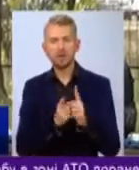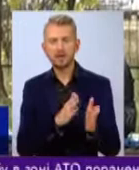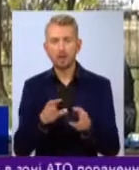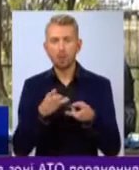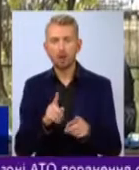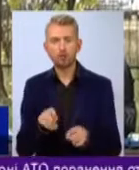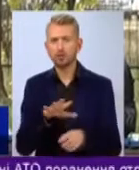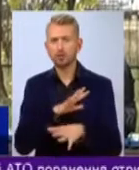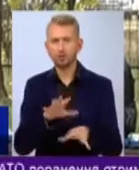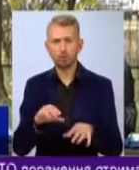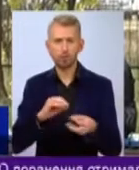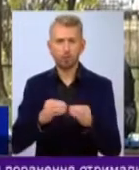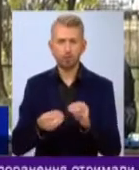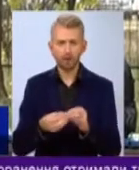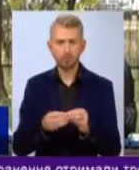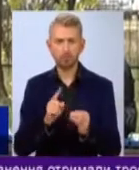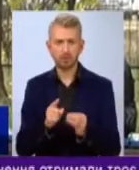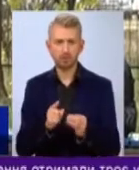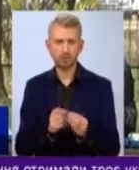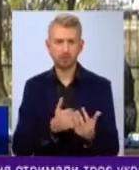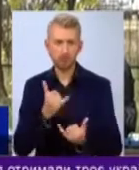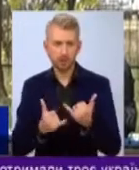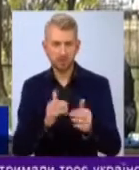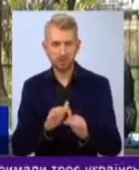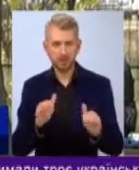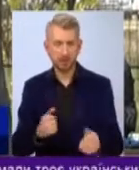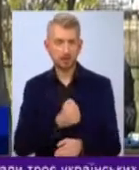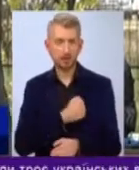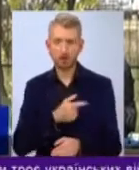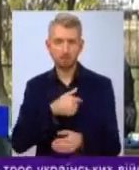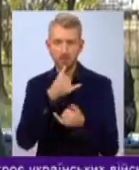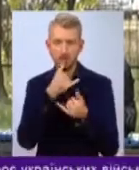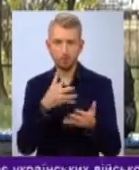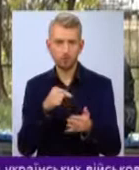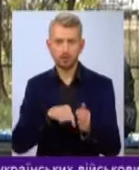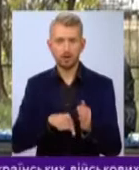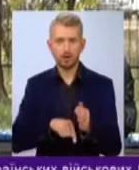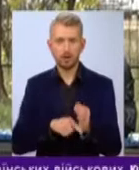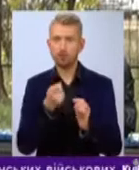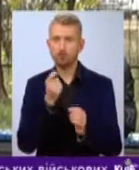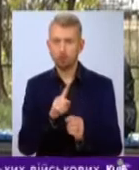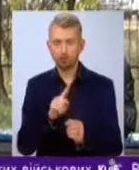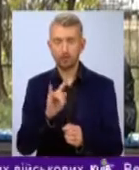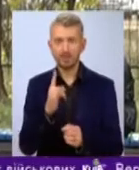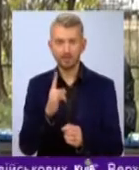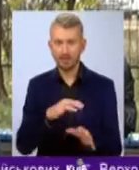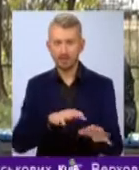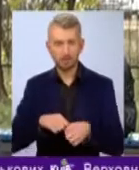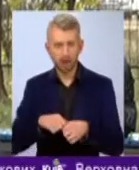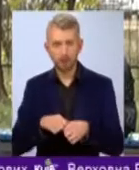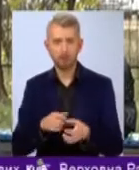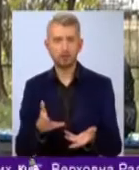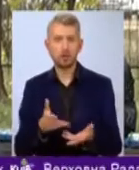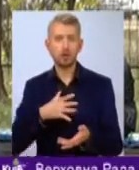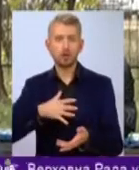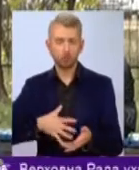ніяких перебоїв з утриманням дітей. Тому що, на жаль, ми не можемо звідси нікого, ні жодної дитини забрати, не